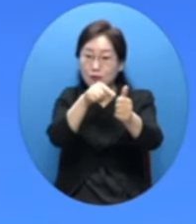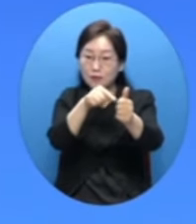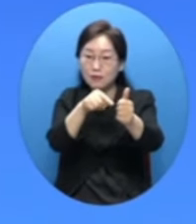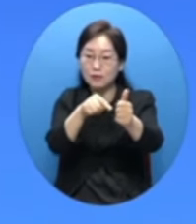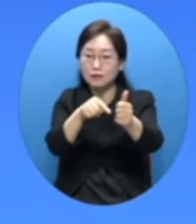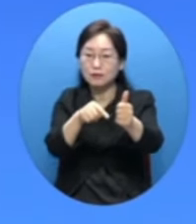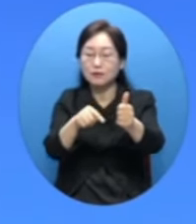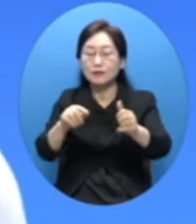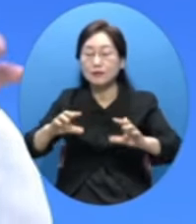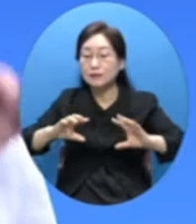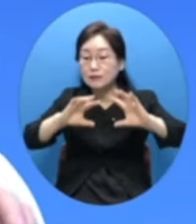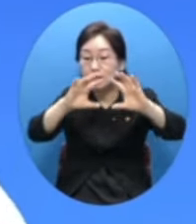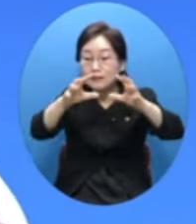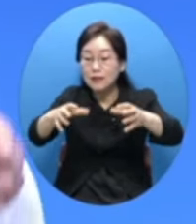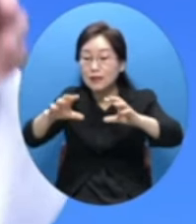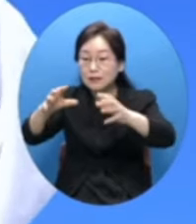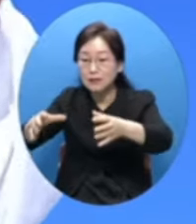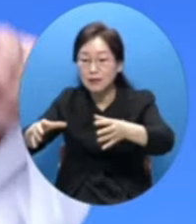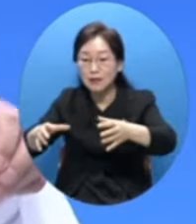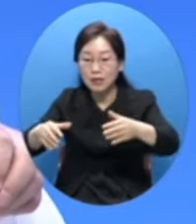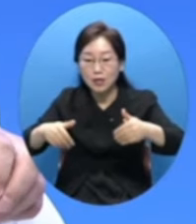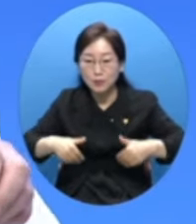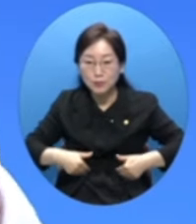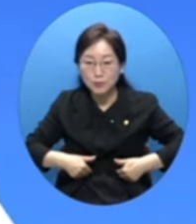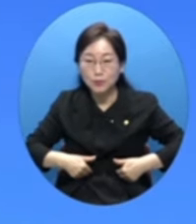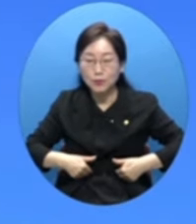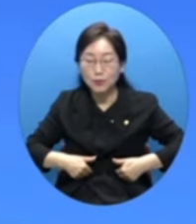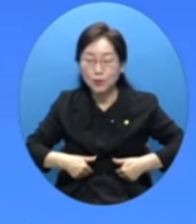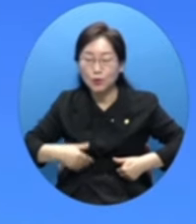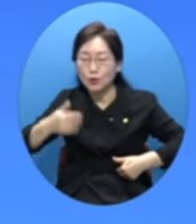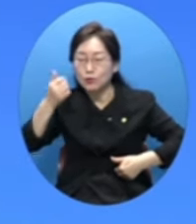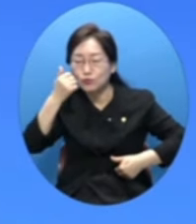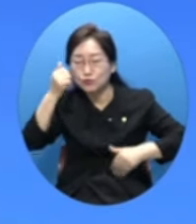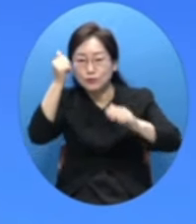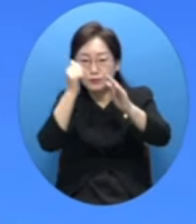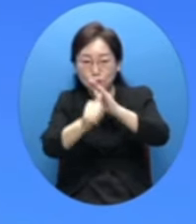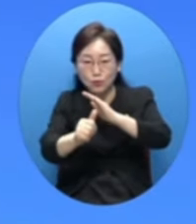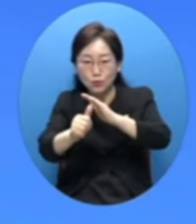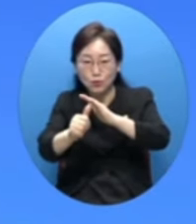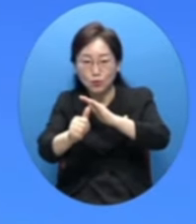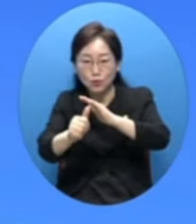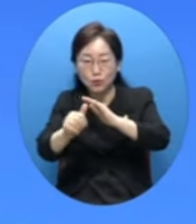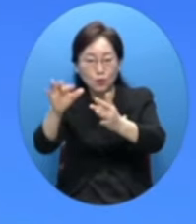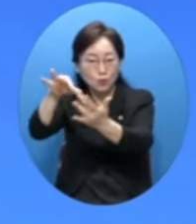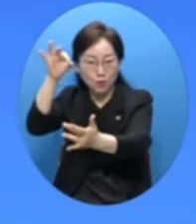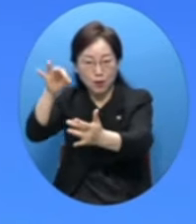세상에 필요한 지도자를 세우게 하시고 또